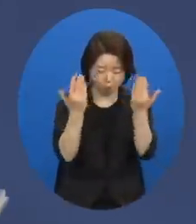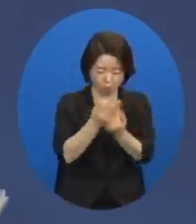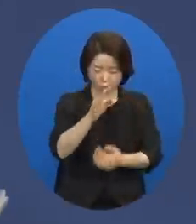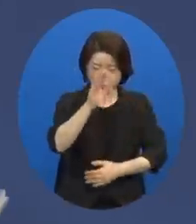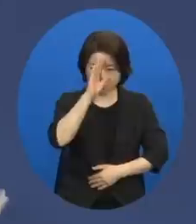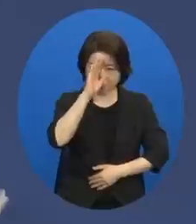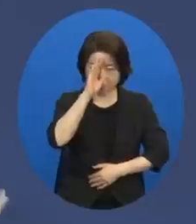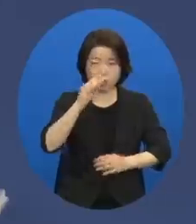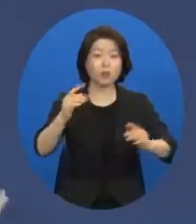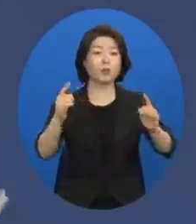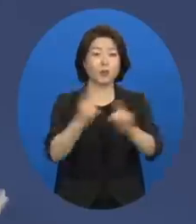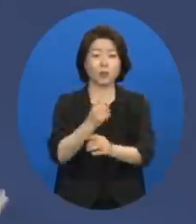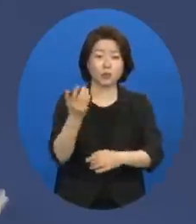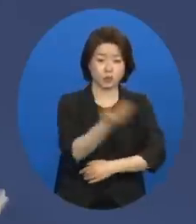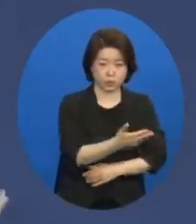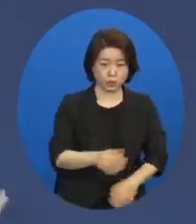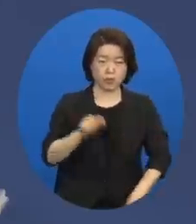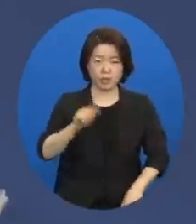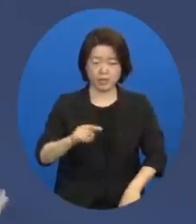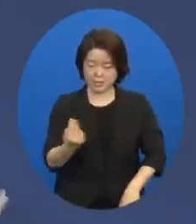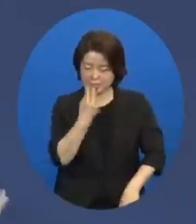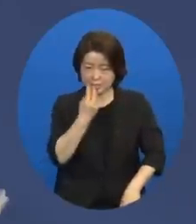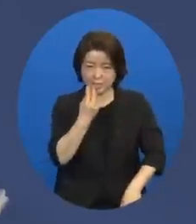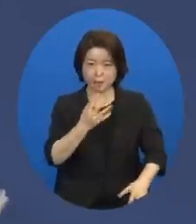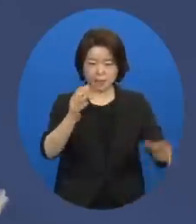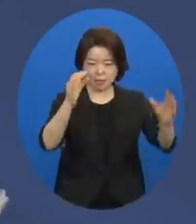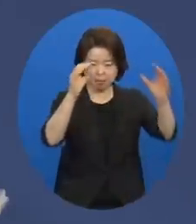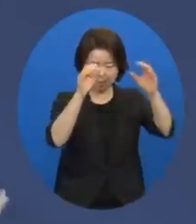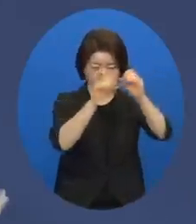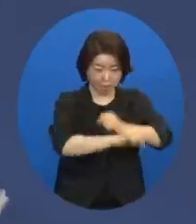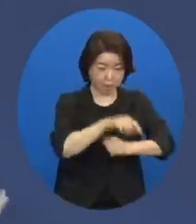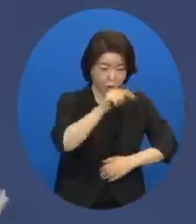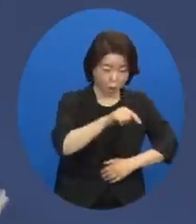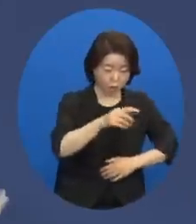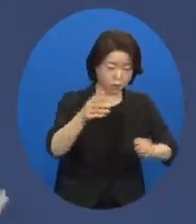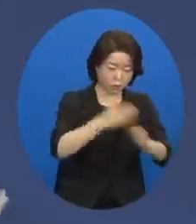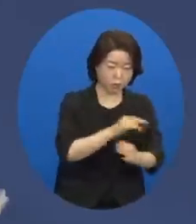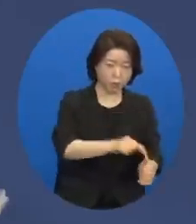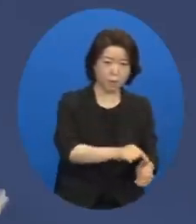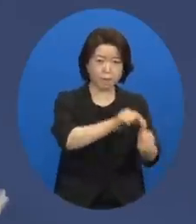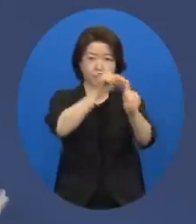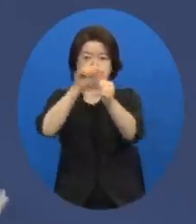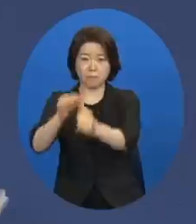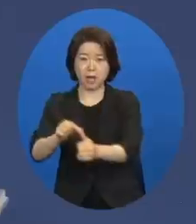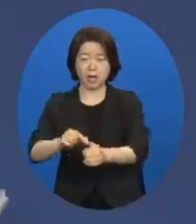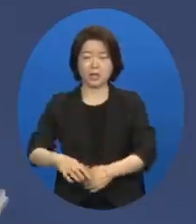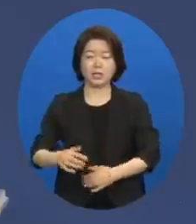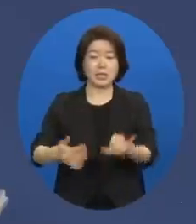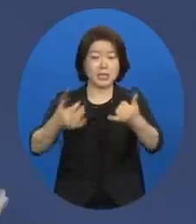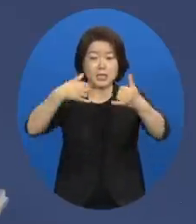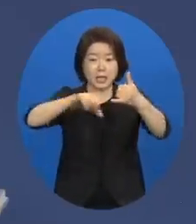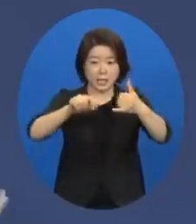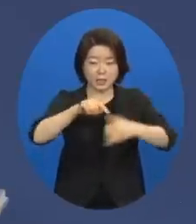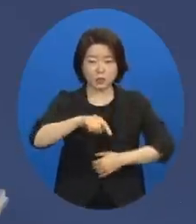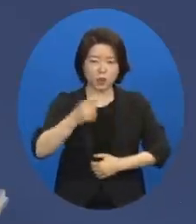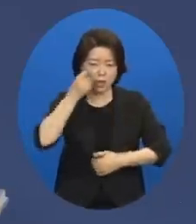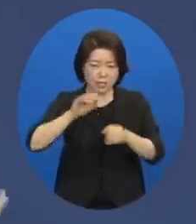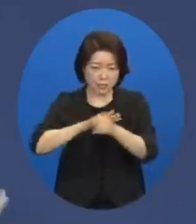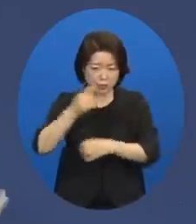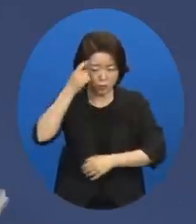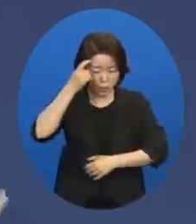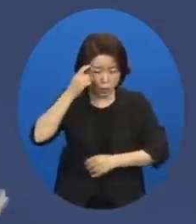병을 고치시며 내 생명을 파멸해서 속량하시고 인자와 긍휼로 관을